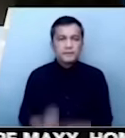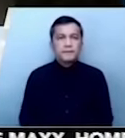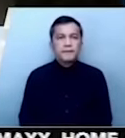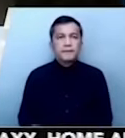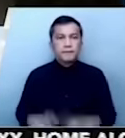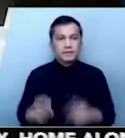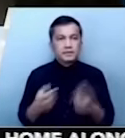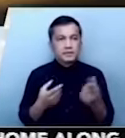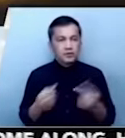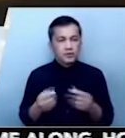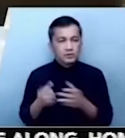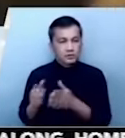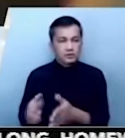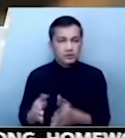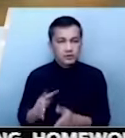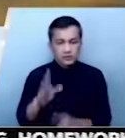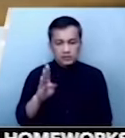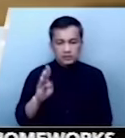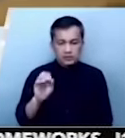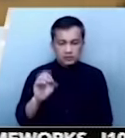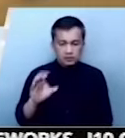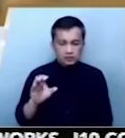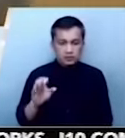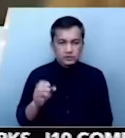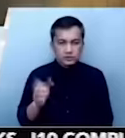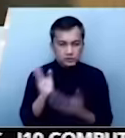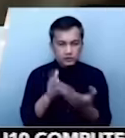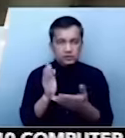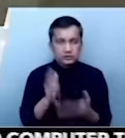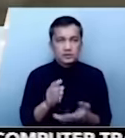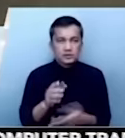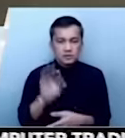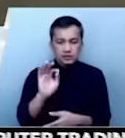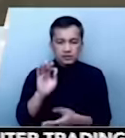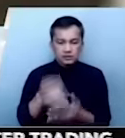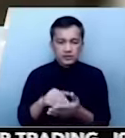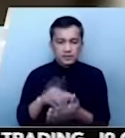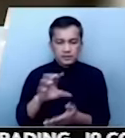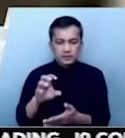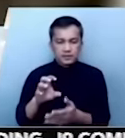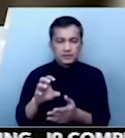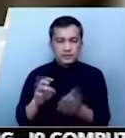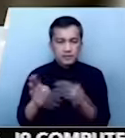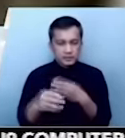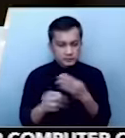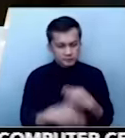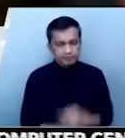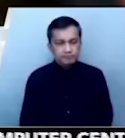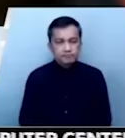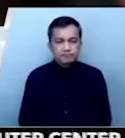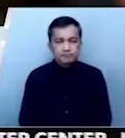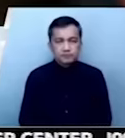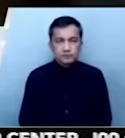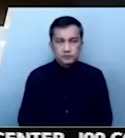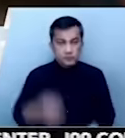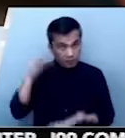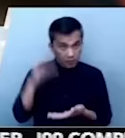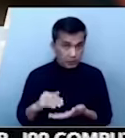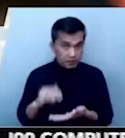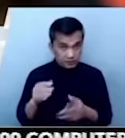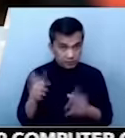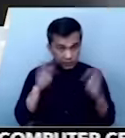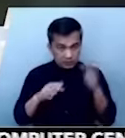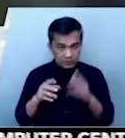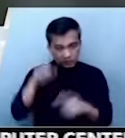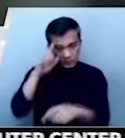ng paraan ng BOC at na-deliver ang higit 9,500 na boxes. Para maibsan ang problema ng mga pasaway na